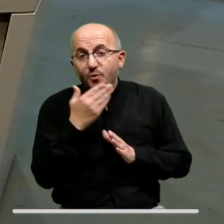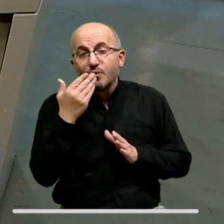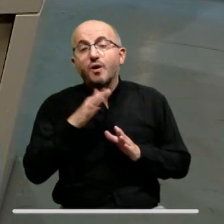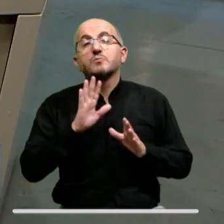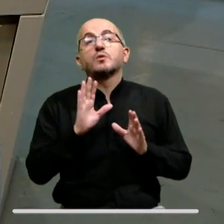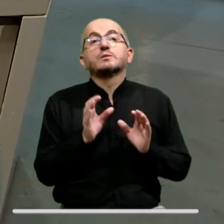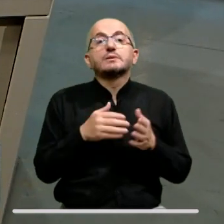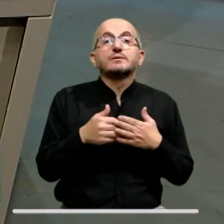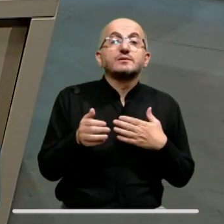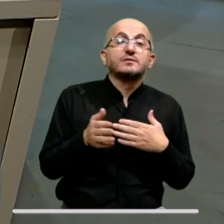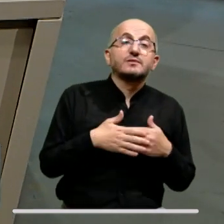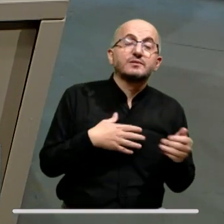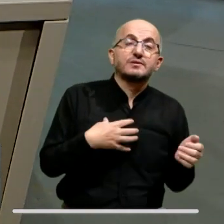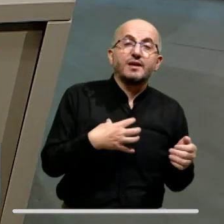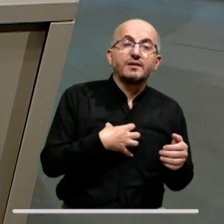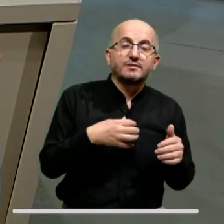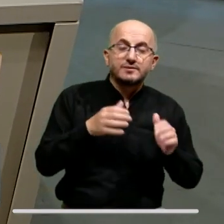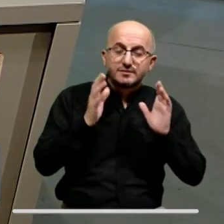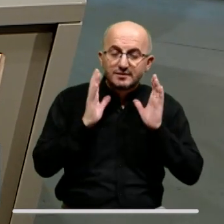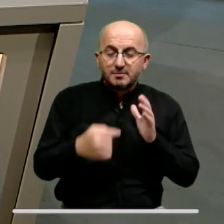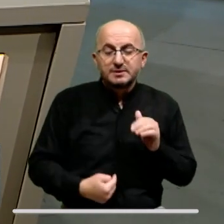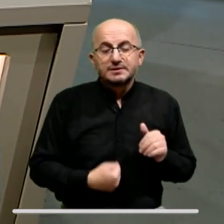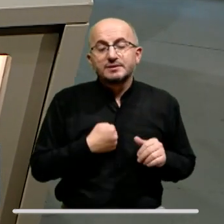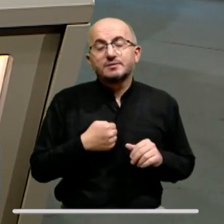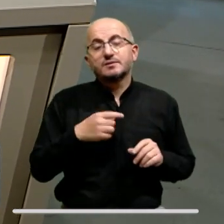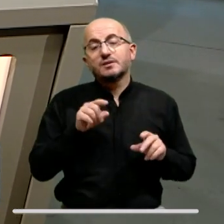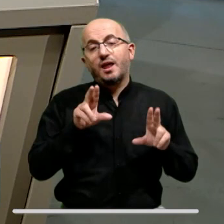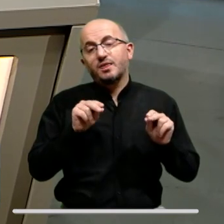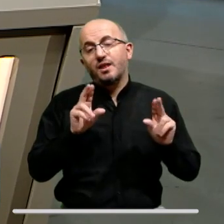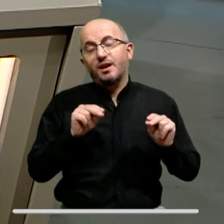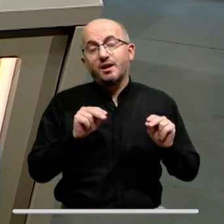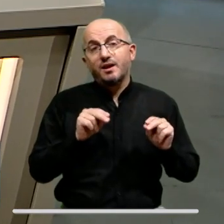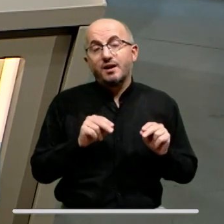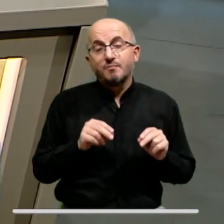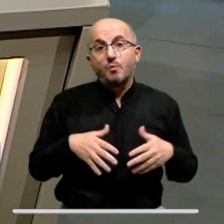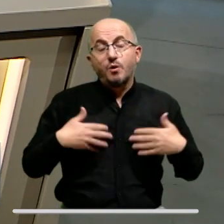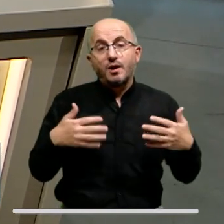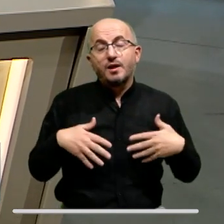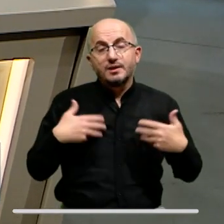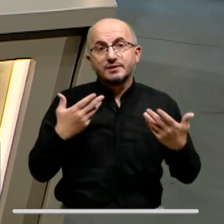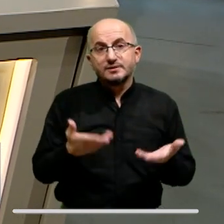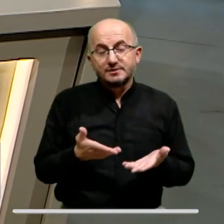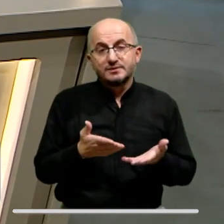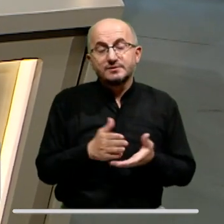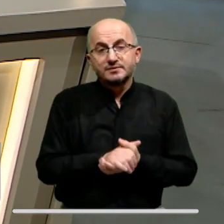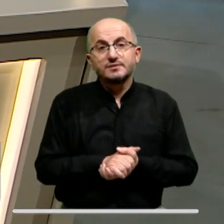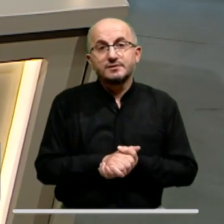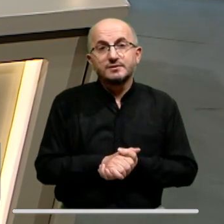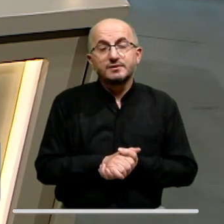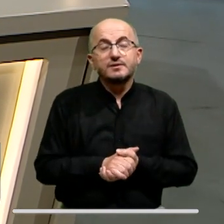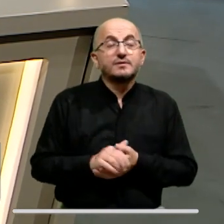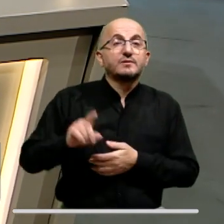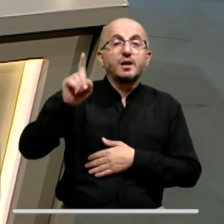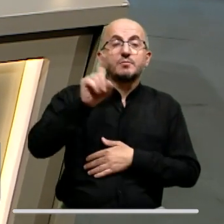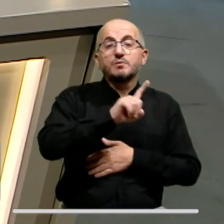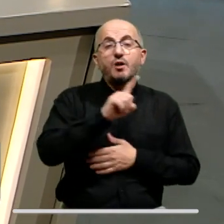mu, ne yapıyor? Kendini namazda hissetmesi onun için yeterlidir. Bu da onun için bir moraldir. Aynen öyle hocam. Rabbim